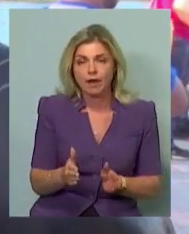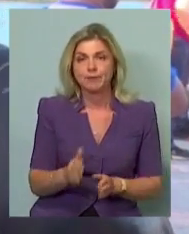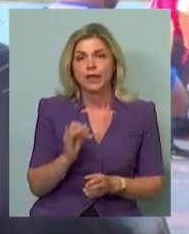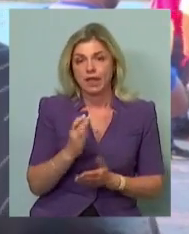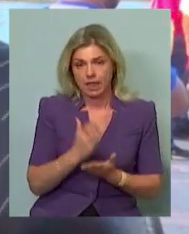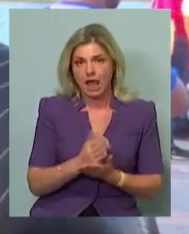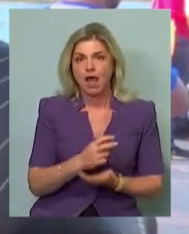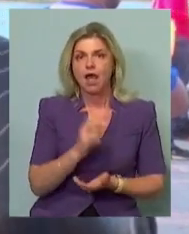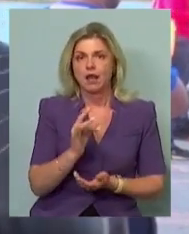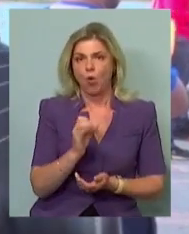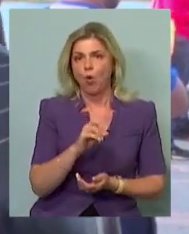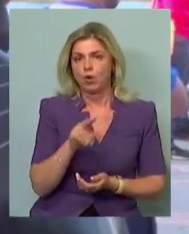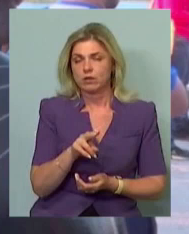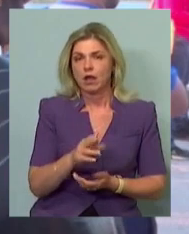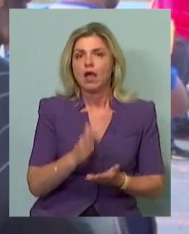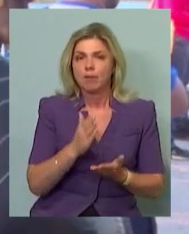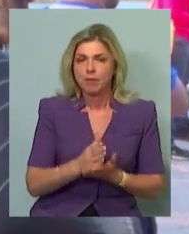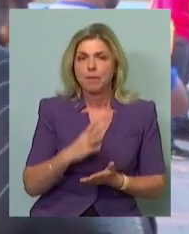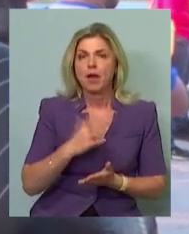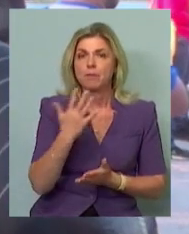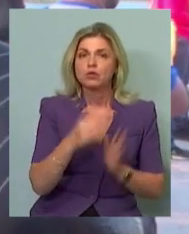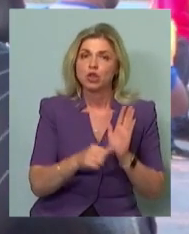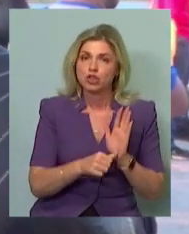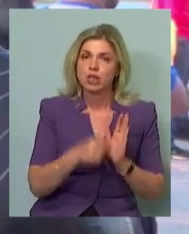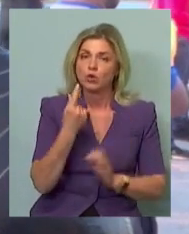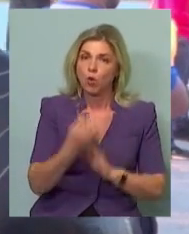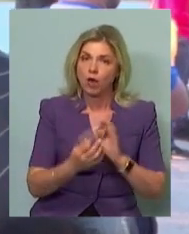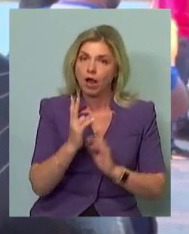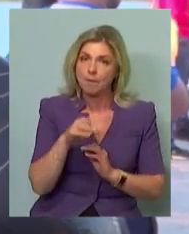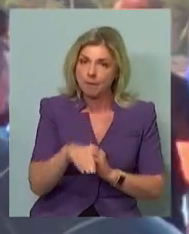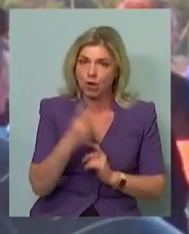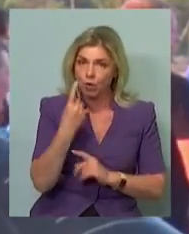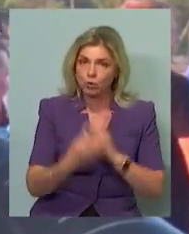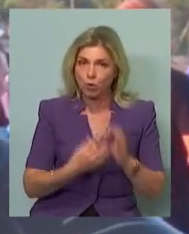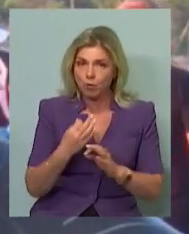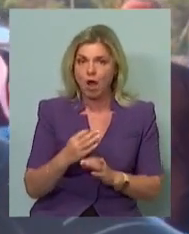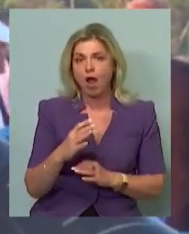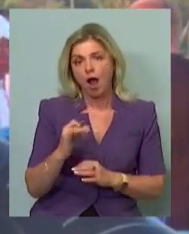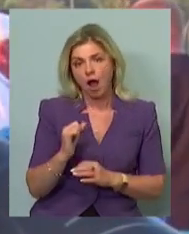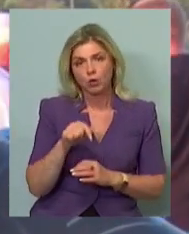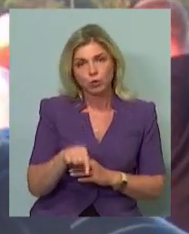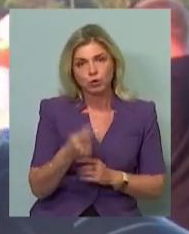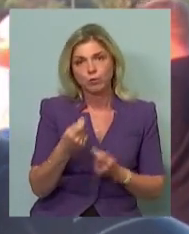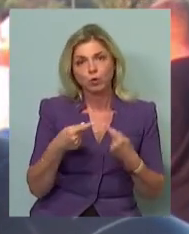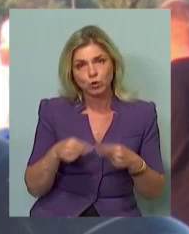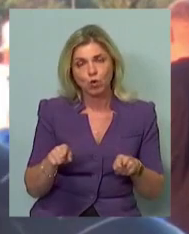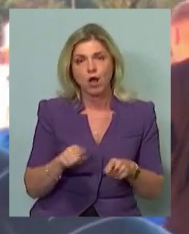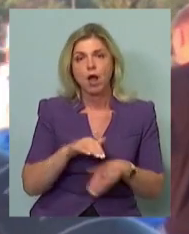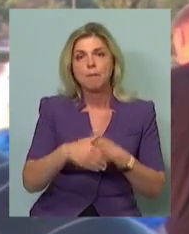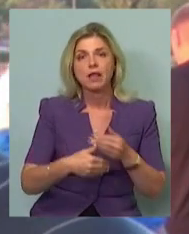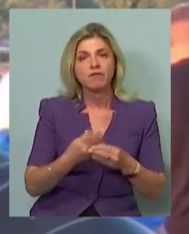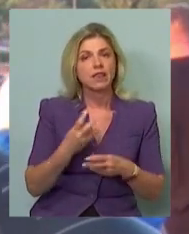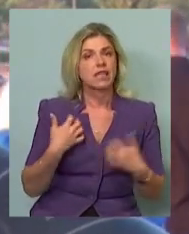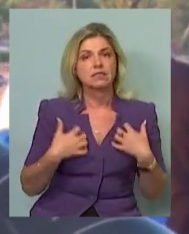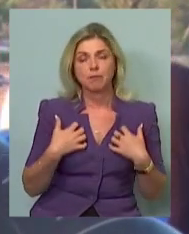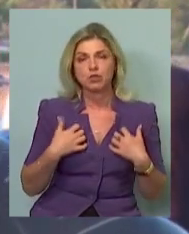не найдовший у мене буде. Було 56 кілометрів за добу і 102, а тут трохи інша задача. Пливти не поспішаючи